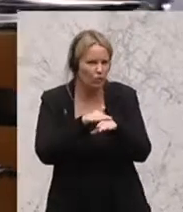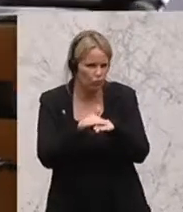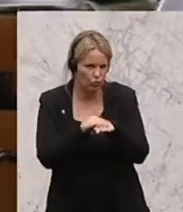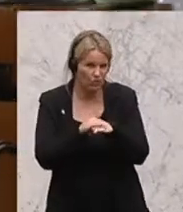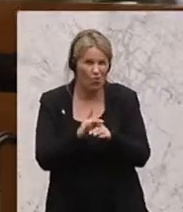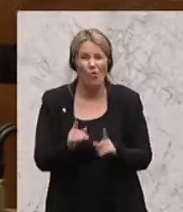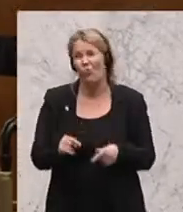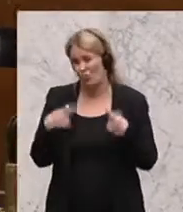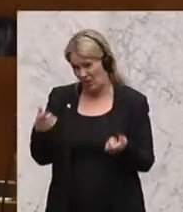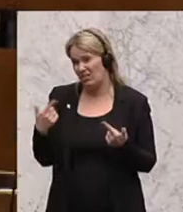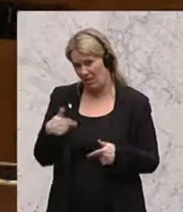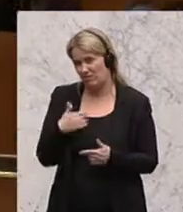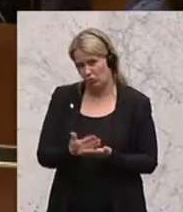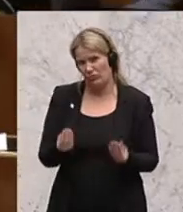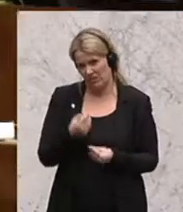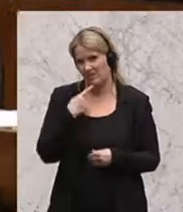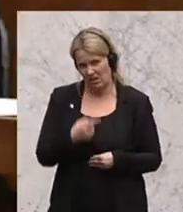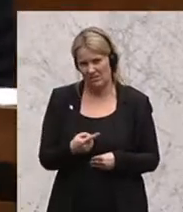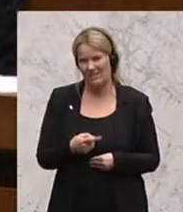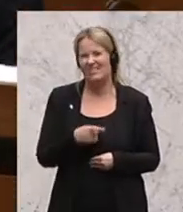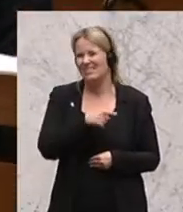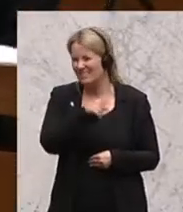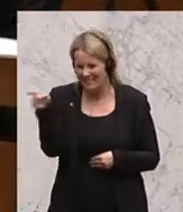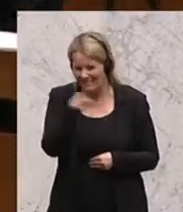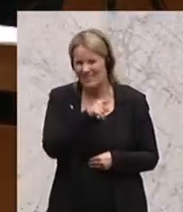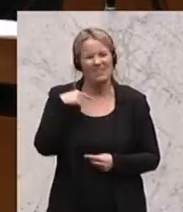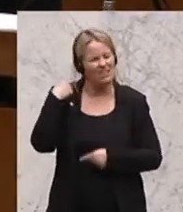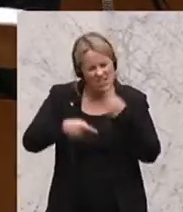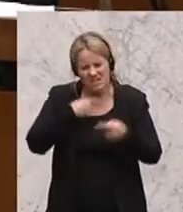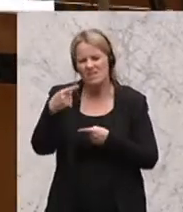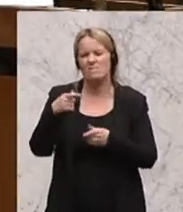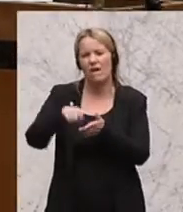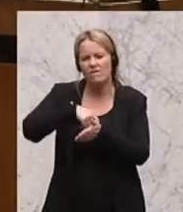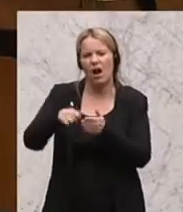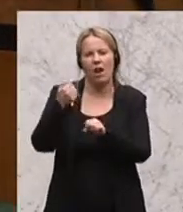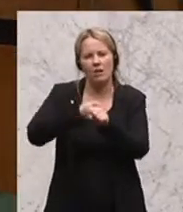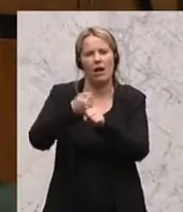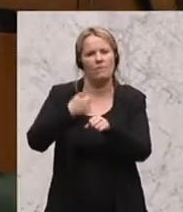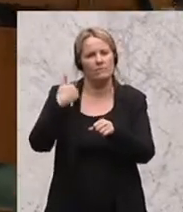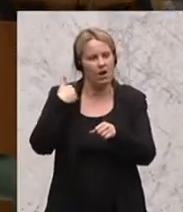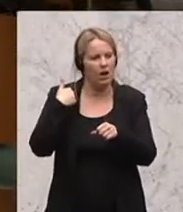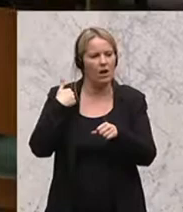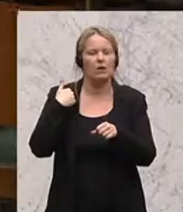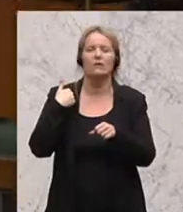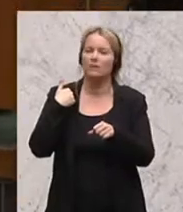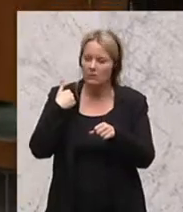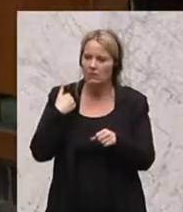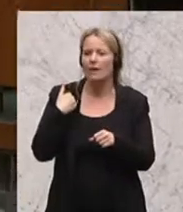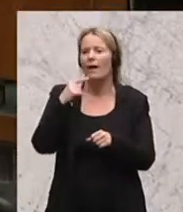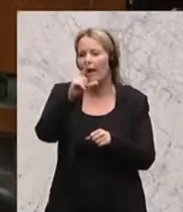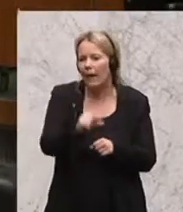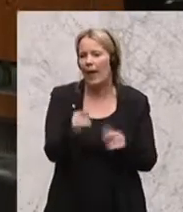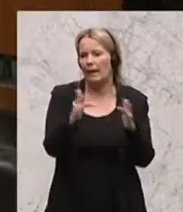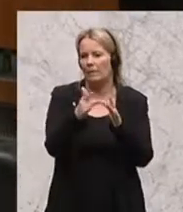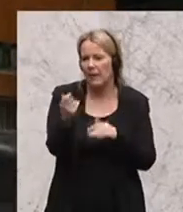Und dann darf ich schon noch einmal was sagen. Sie hatten immer in Ihrem Wahlkampf das im Auge, dass die Klein-